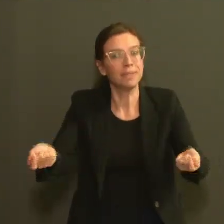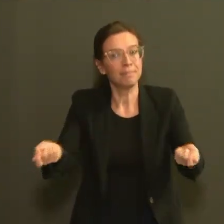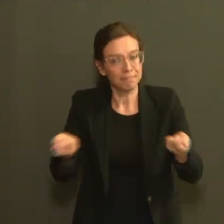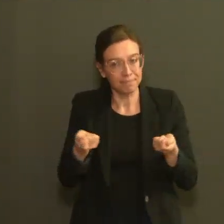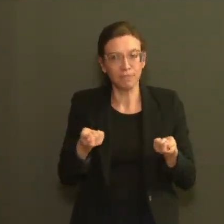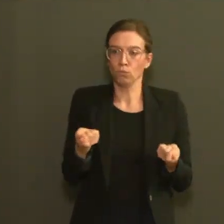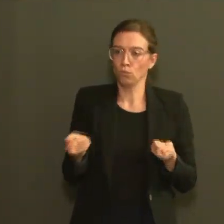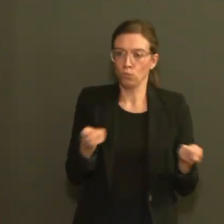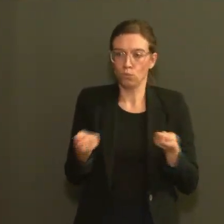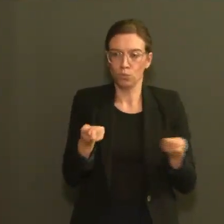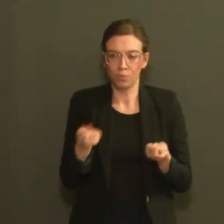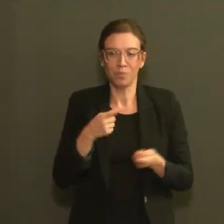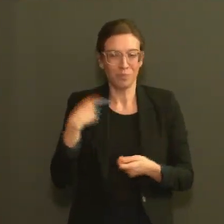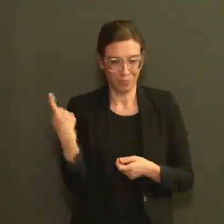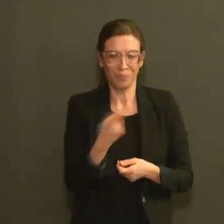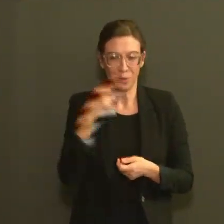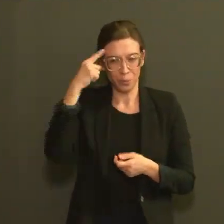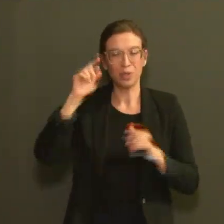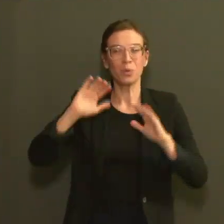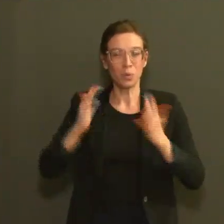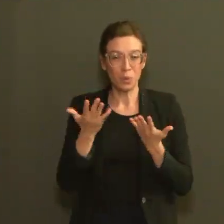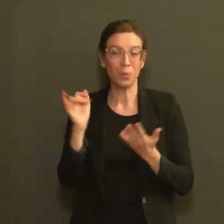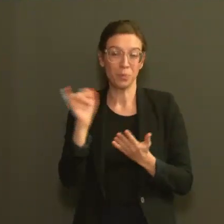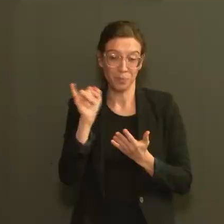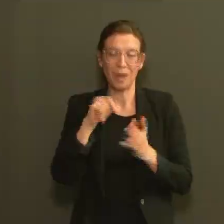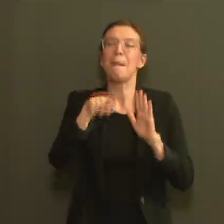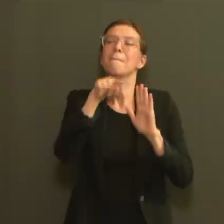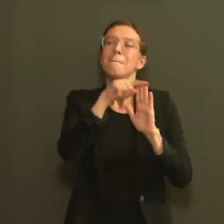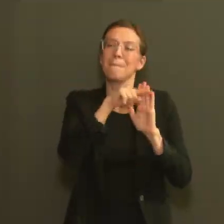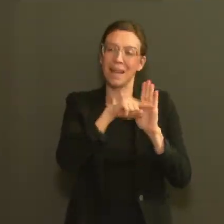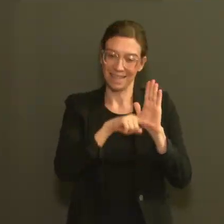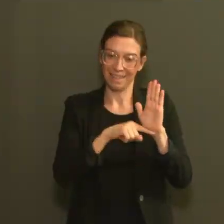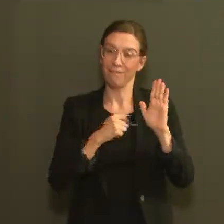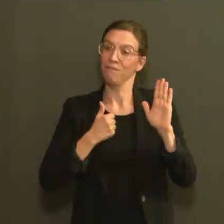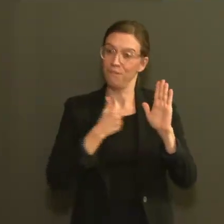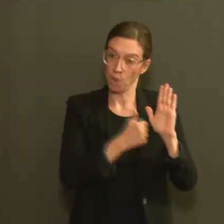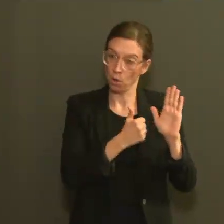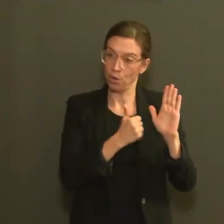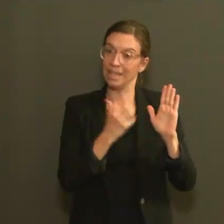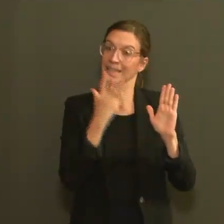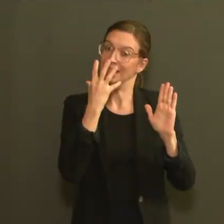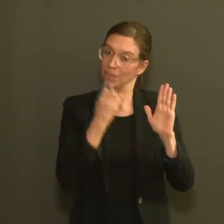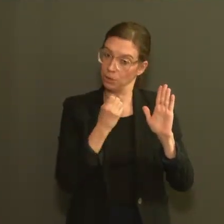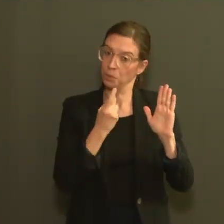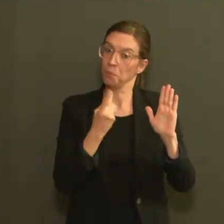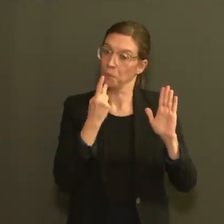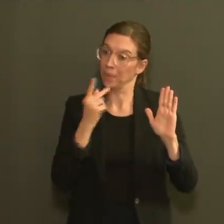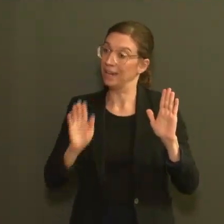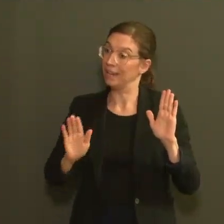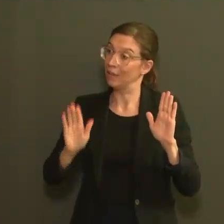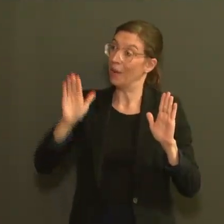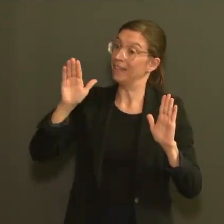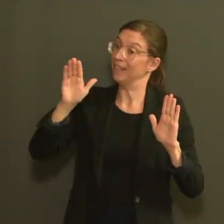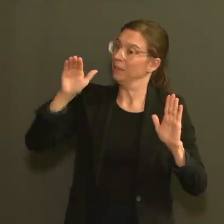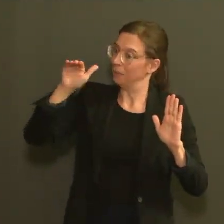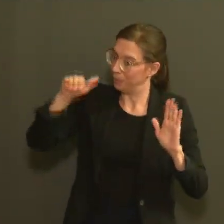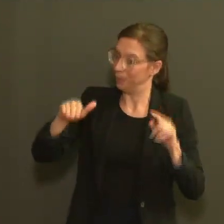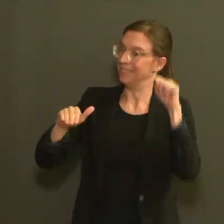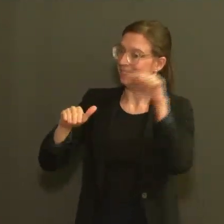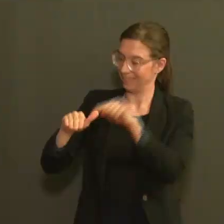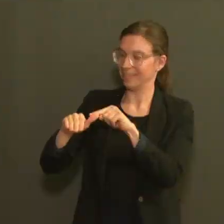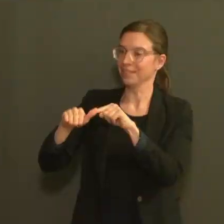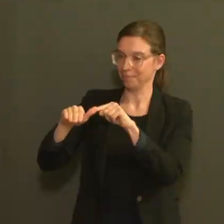Strengere maatregelen kunnen ons helpen om de curve om te buigen. Maar ik wil er vooral nogmaals op drukken dat het